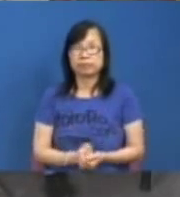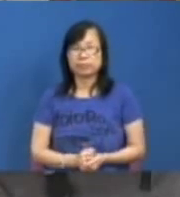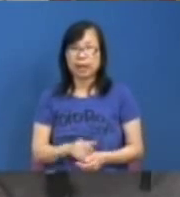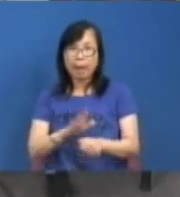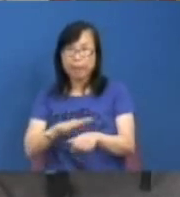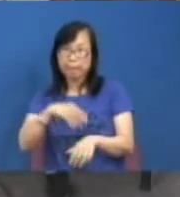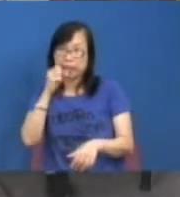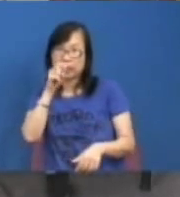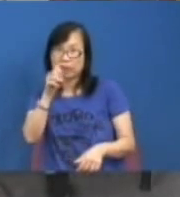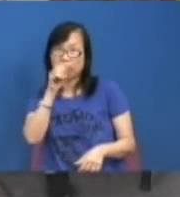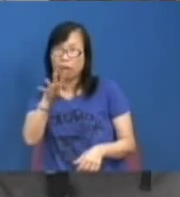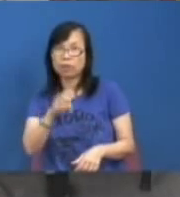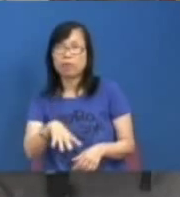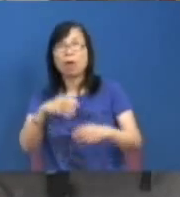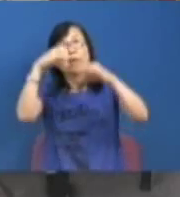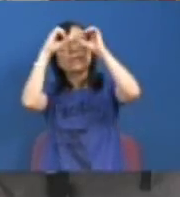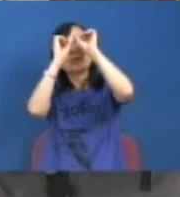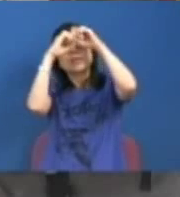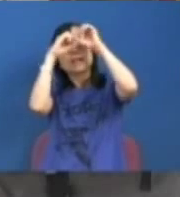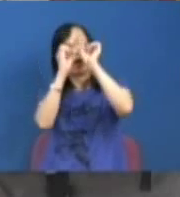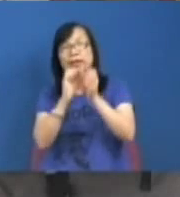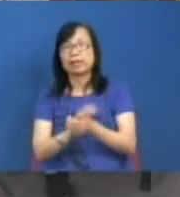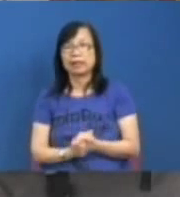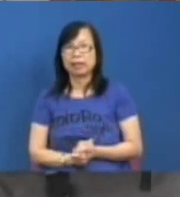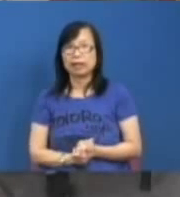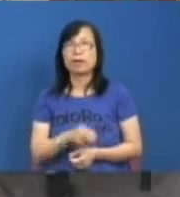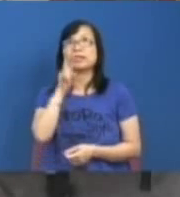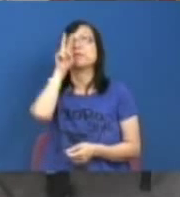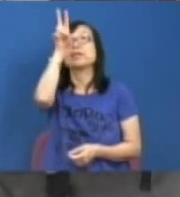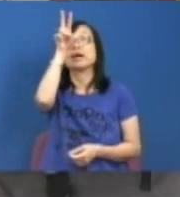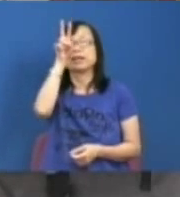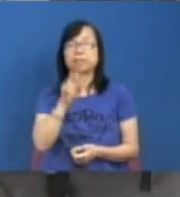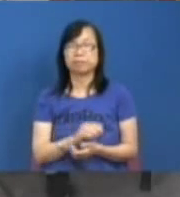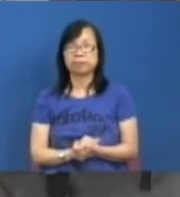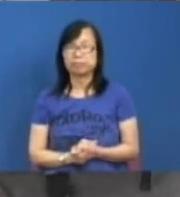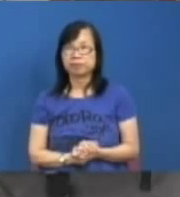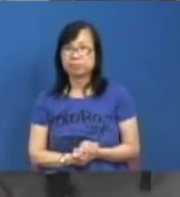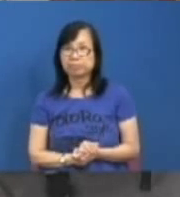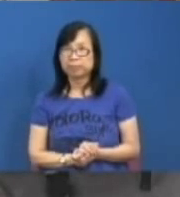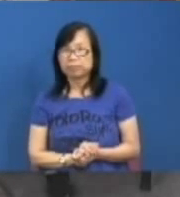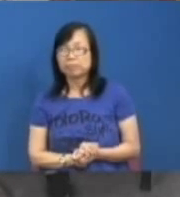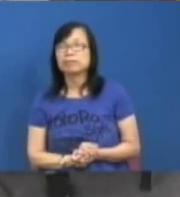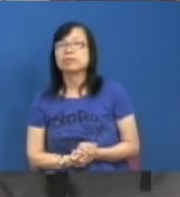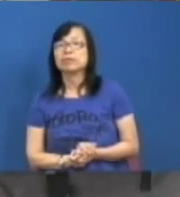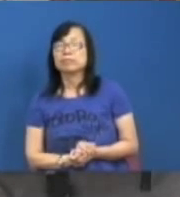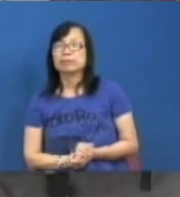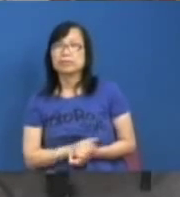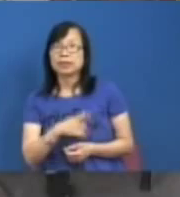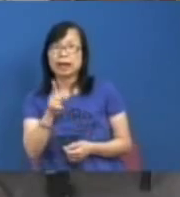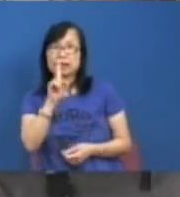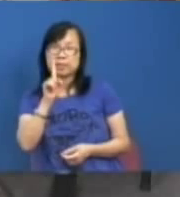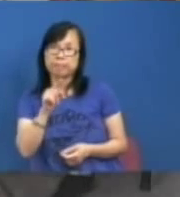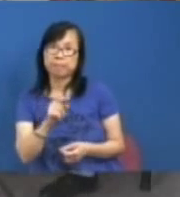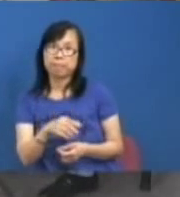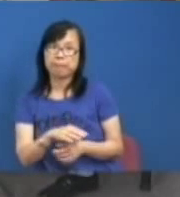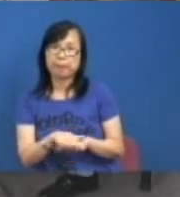先剛才你講啦，用望遠鏡啦，或者目視嘅方法去睇個情況。咁你點樣？即